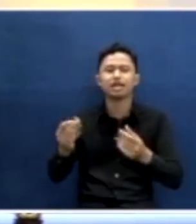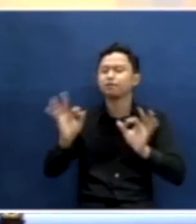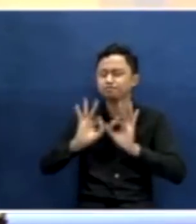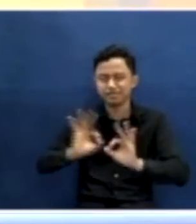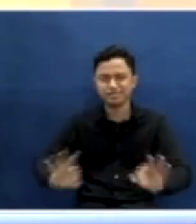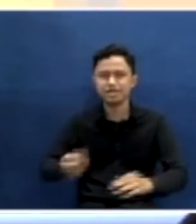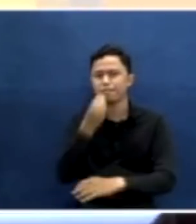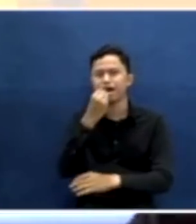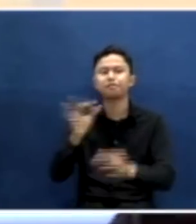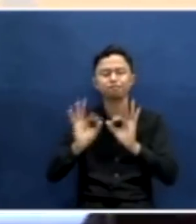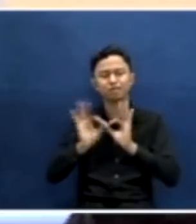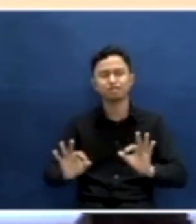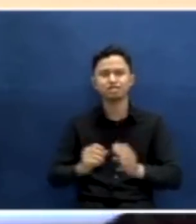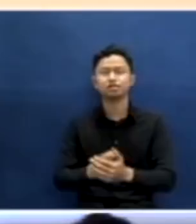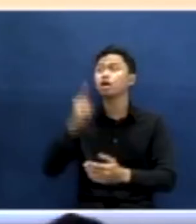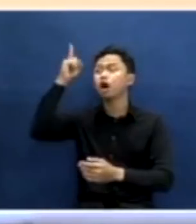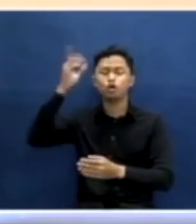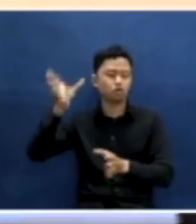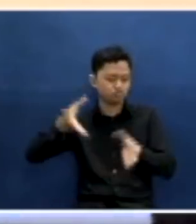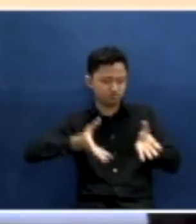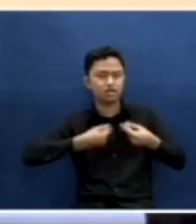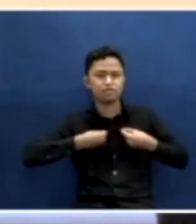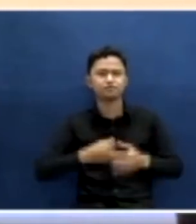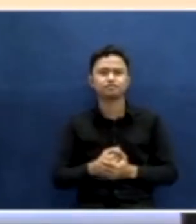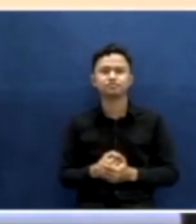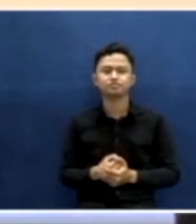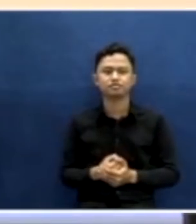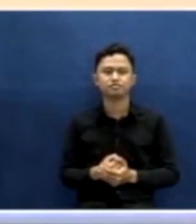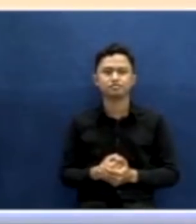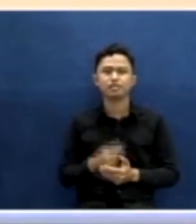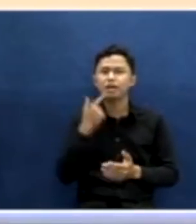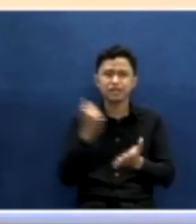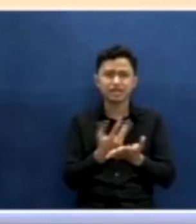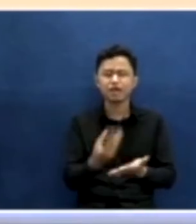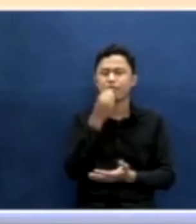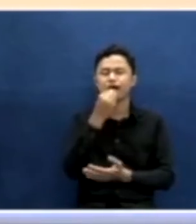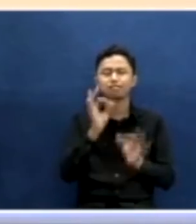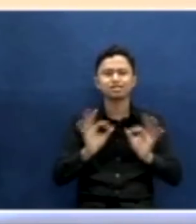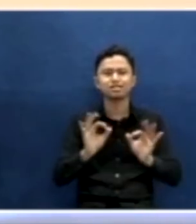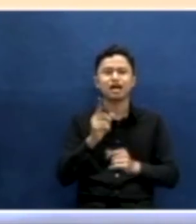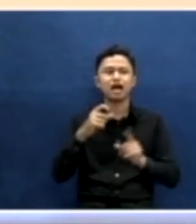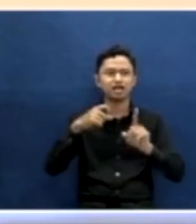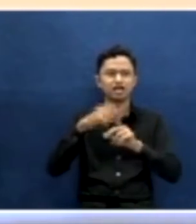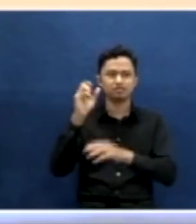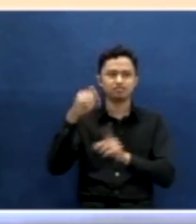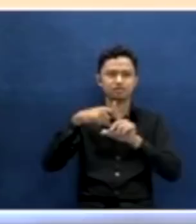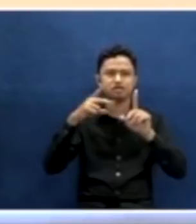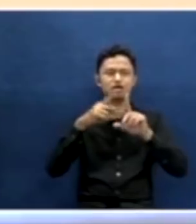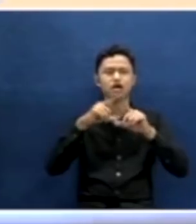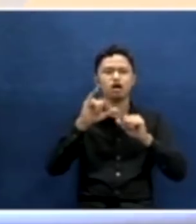ternyata ketaatan anak kita itu tergantung Bagaimana makanan kita Hai makanya Tahukah kita ajak Khalifah Umar bin Abdul Aziz